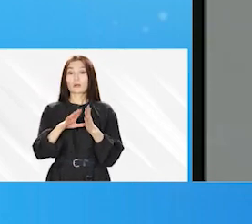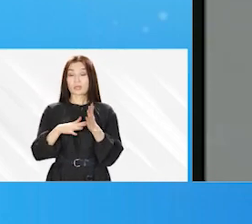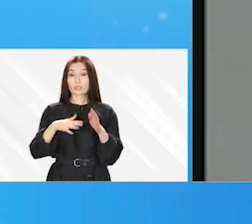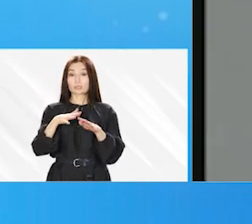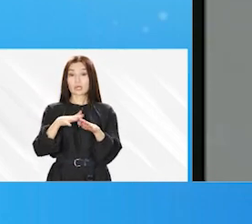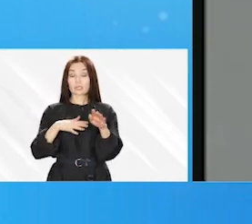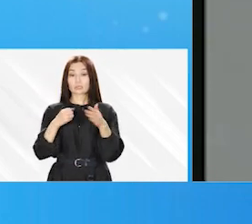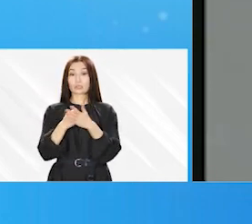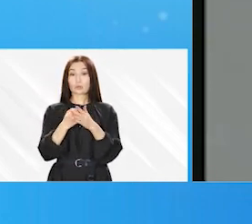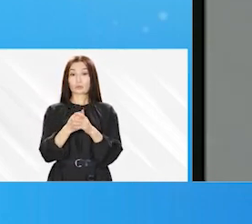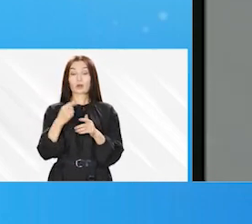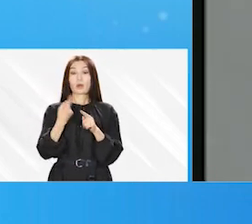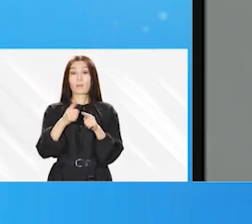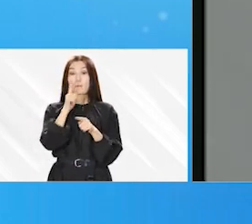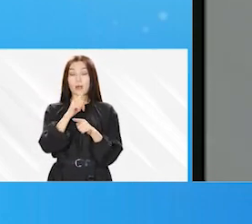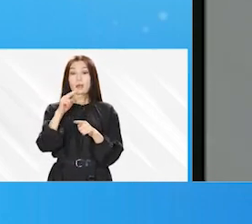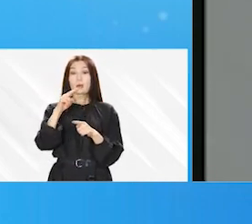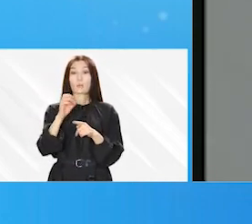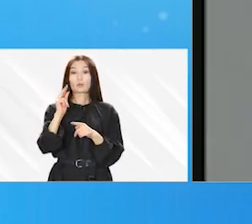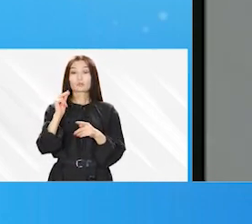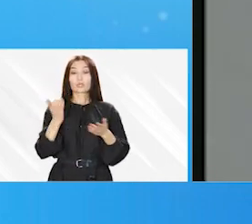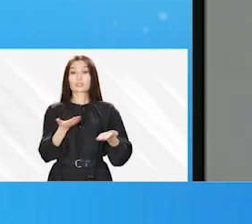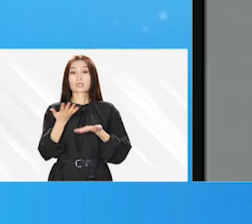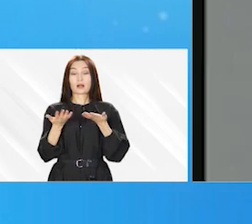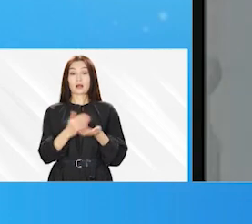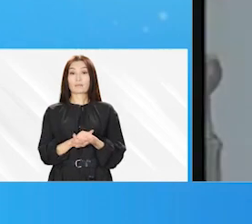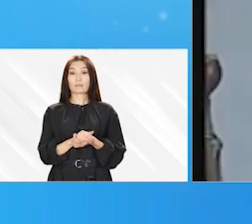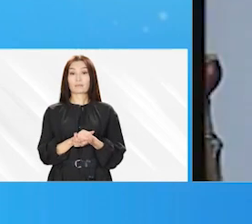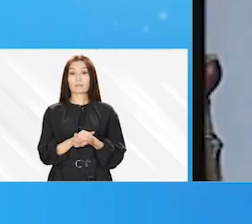пор пока верхушечная почка цела у